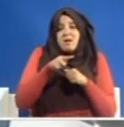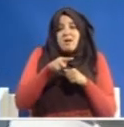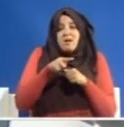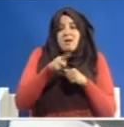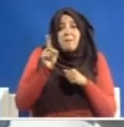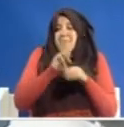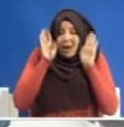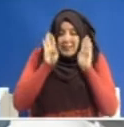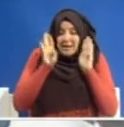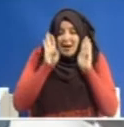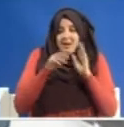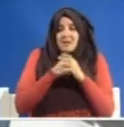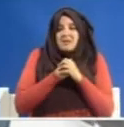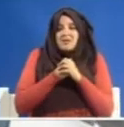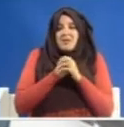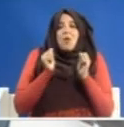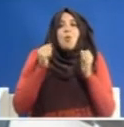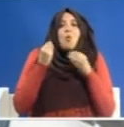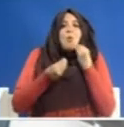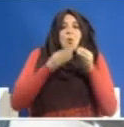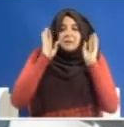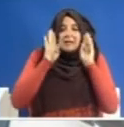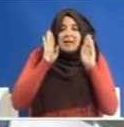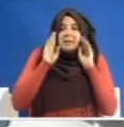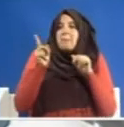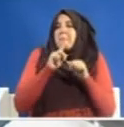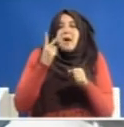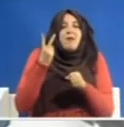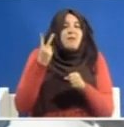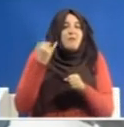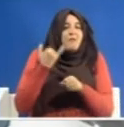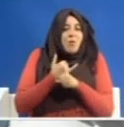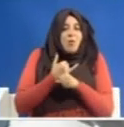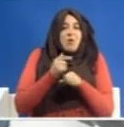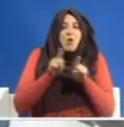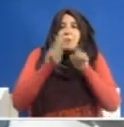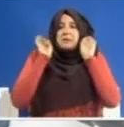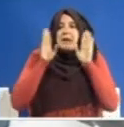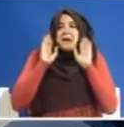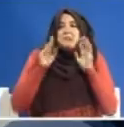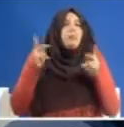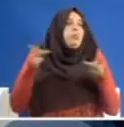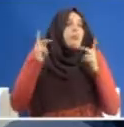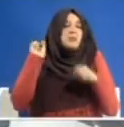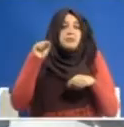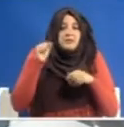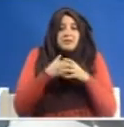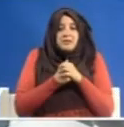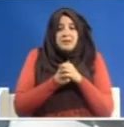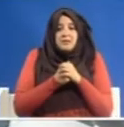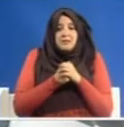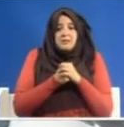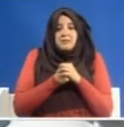ما يصليش، يعني أو يصلي بطريقة مش مليحة، يعني يستهزئ بالصلاة، لأنه الذي يفعل هكذا بيقين هو